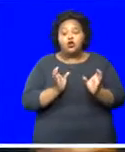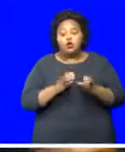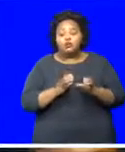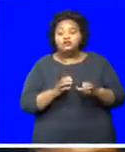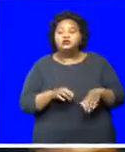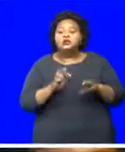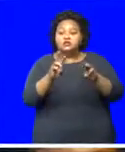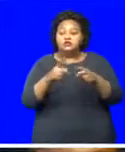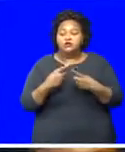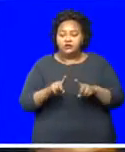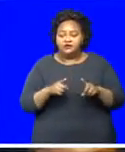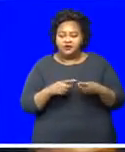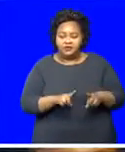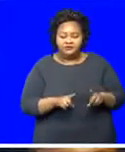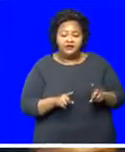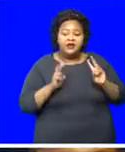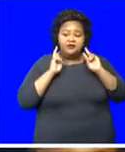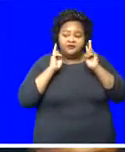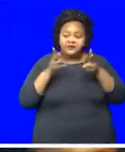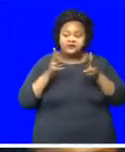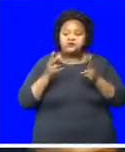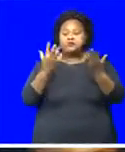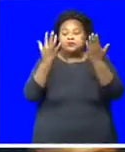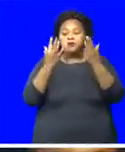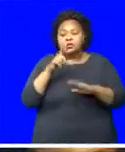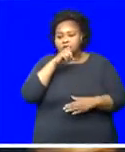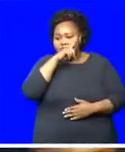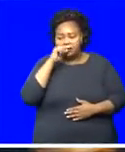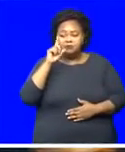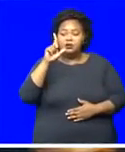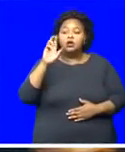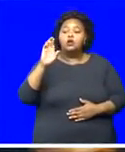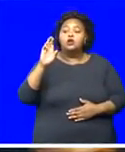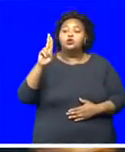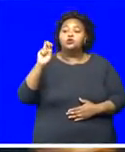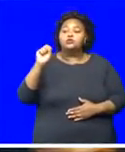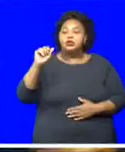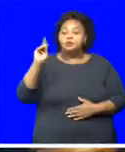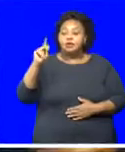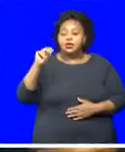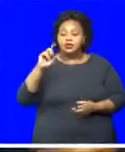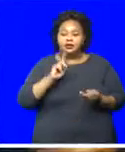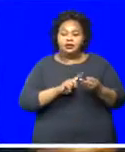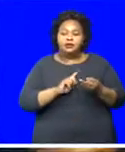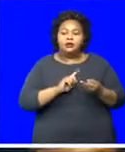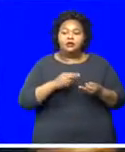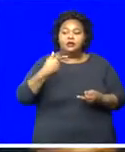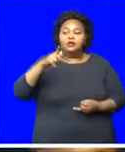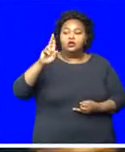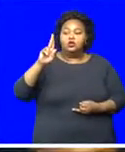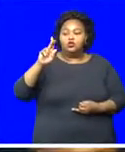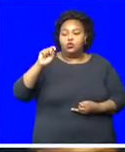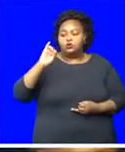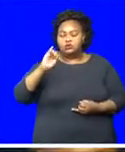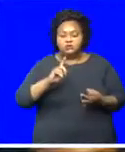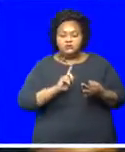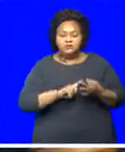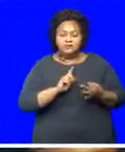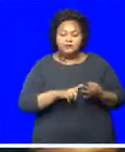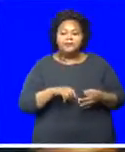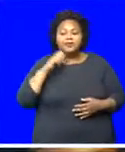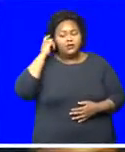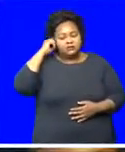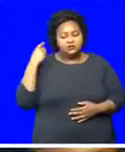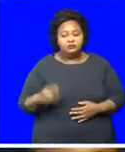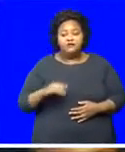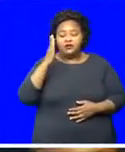tikhala tebucopho emphakathi waselisabeni nasehluthe kanye nelungale eParliamente enkundleni yaseSiphofaneni. Commissioner walelibandla